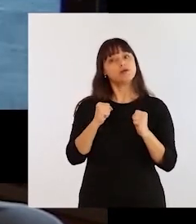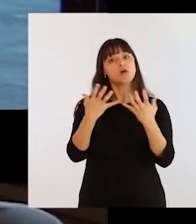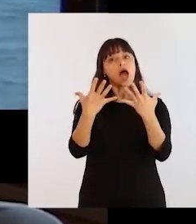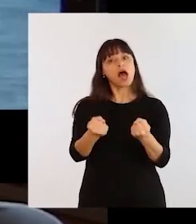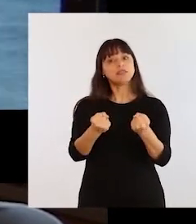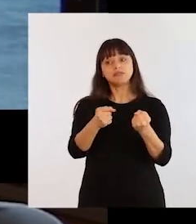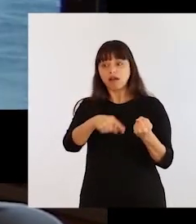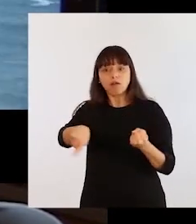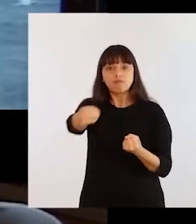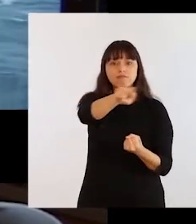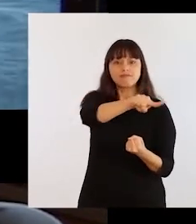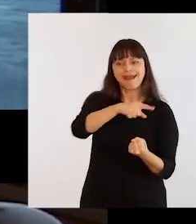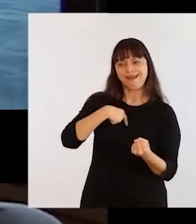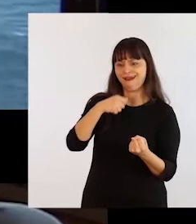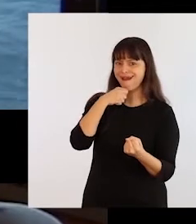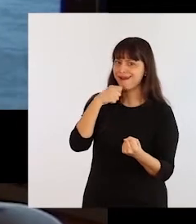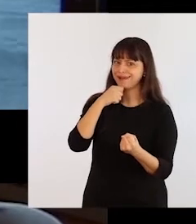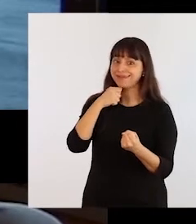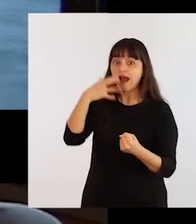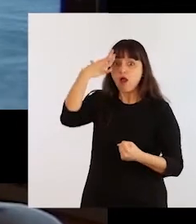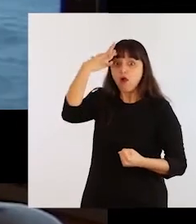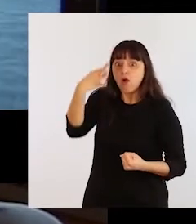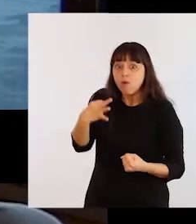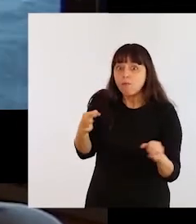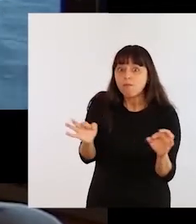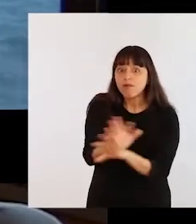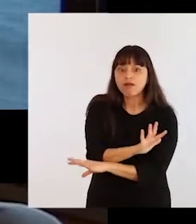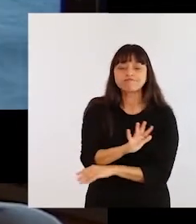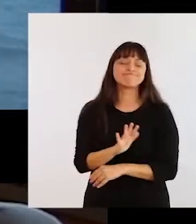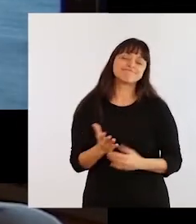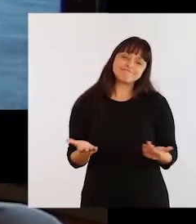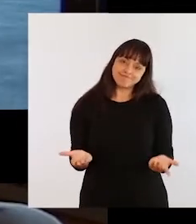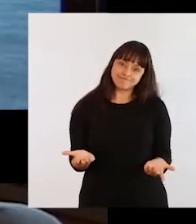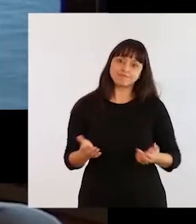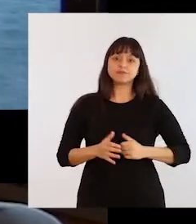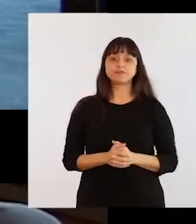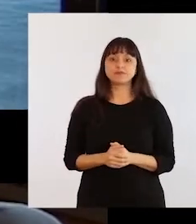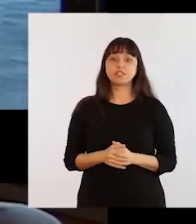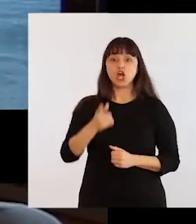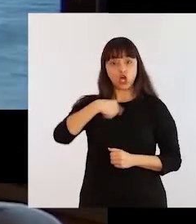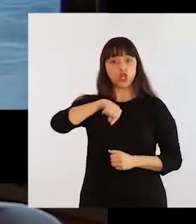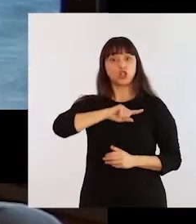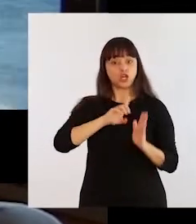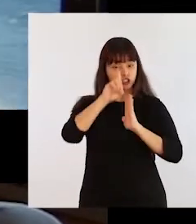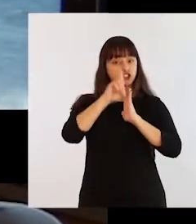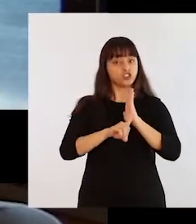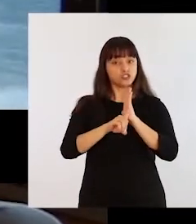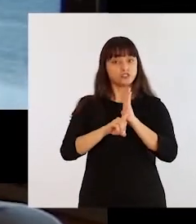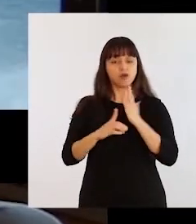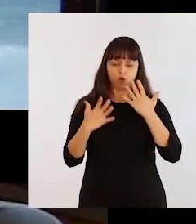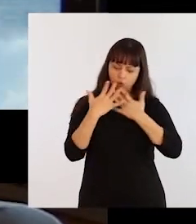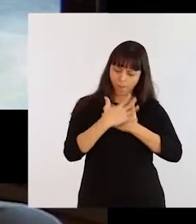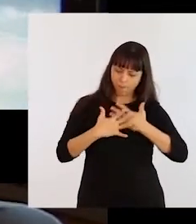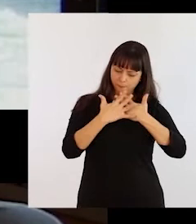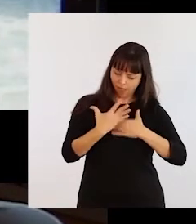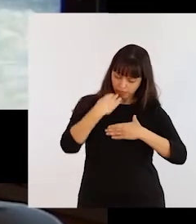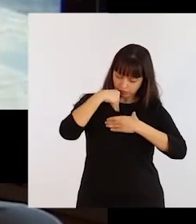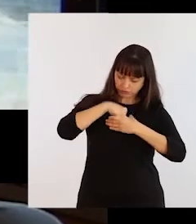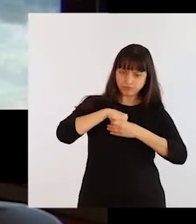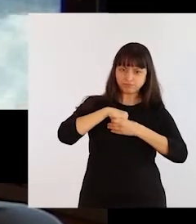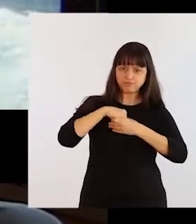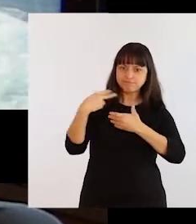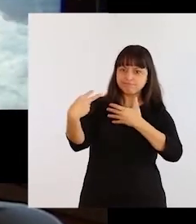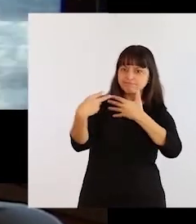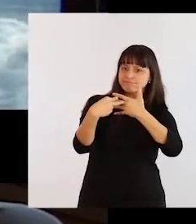Je peux accepter ce que je ne comprends pas. Et l'opacité, c'est un droit que nous devons